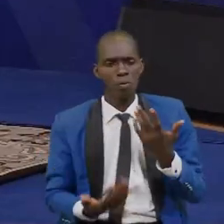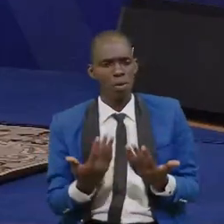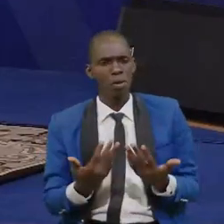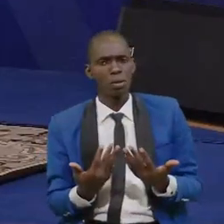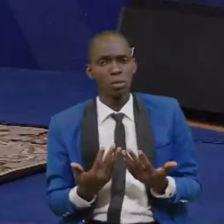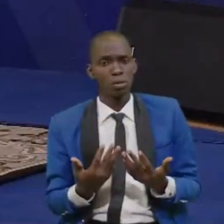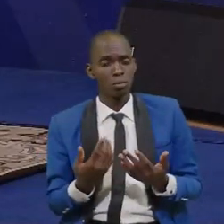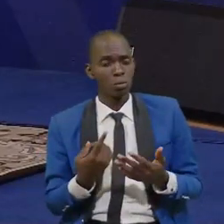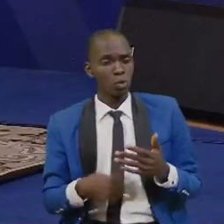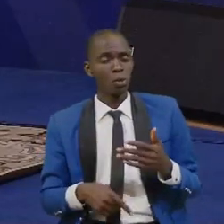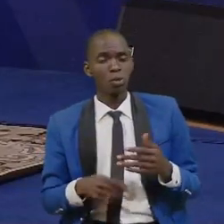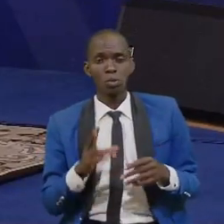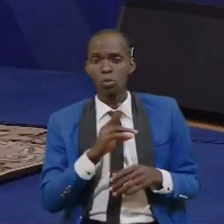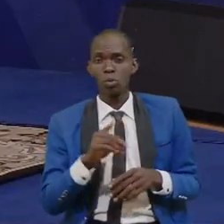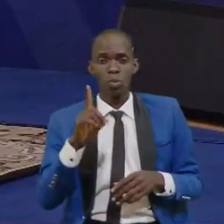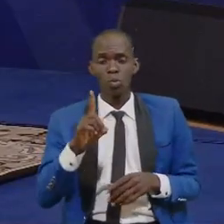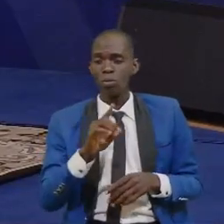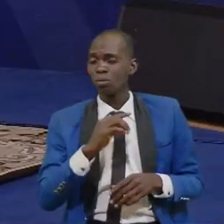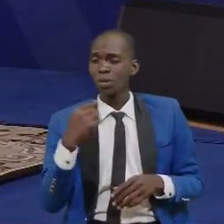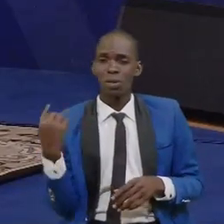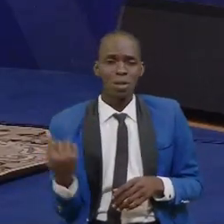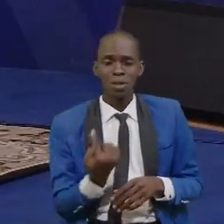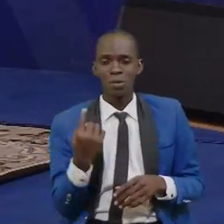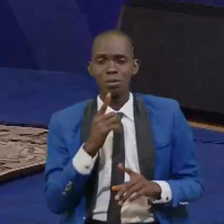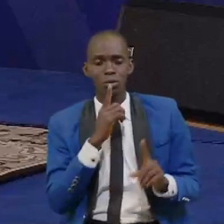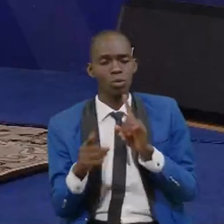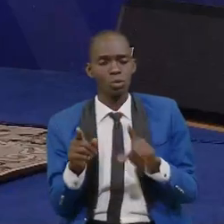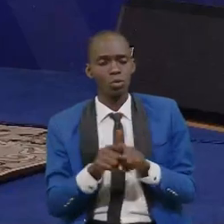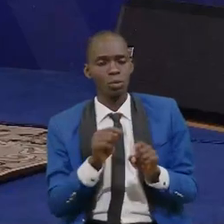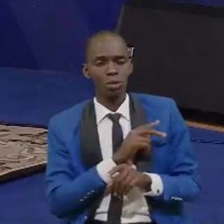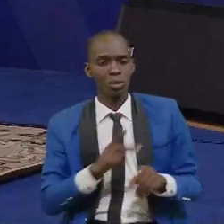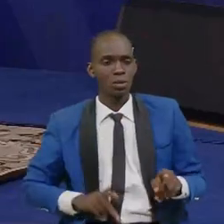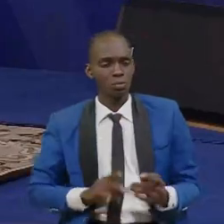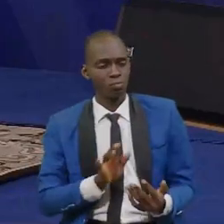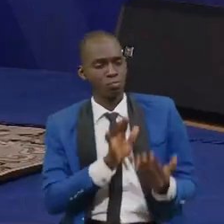n'a jamais affronté Nebuchadnezzar pour lui parler face à face comme ça.